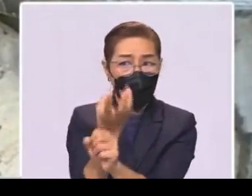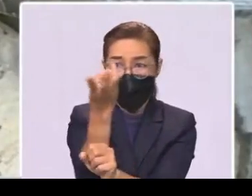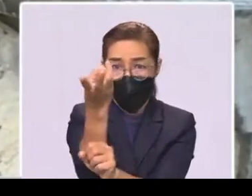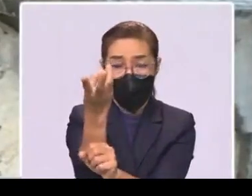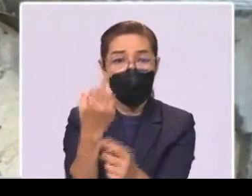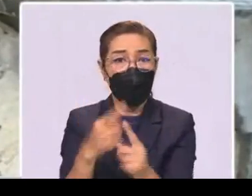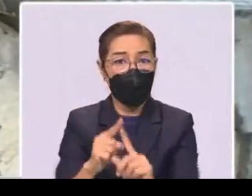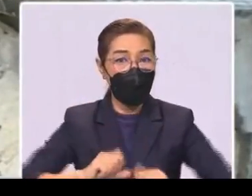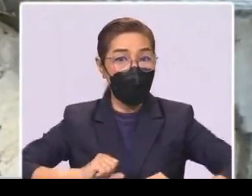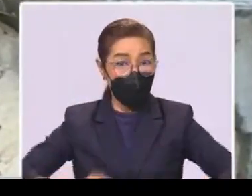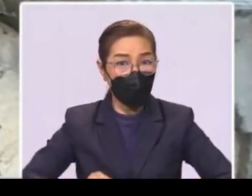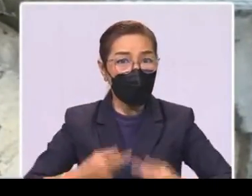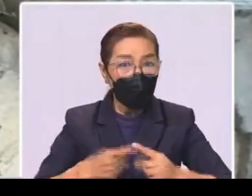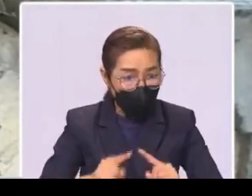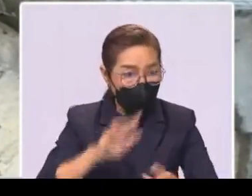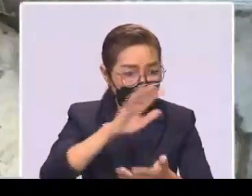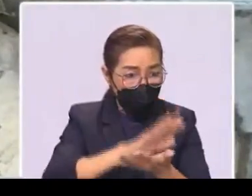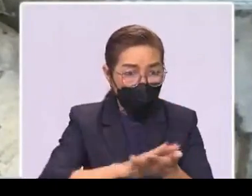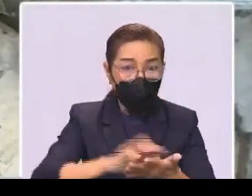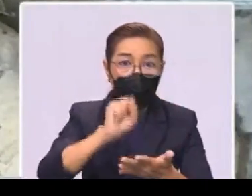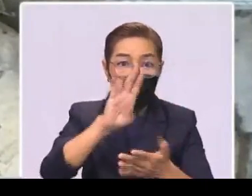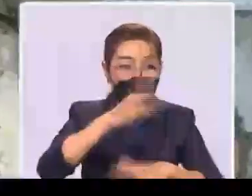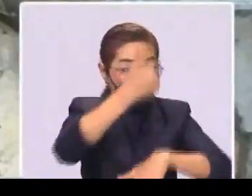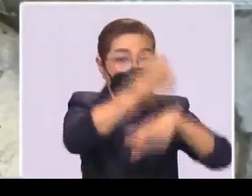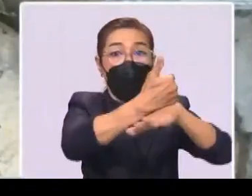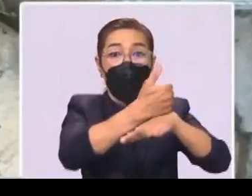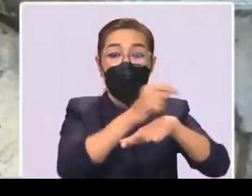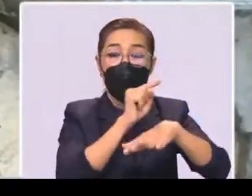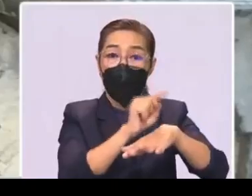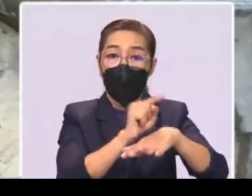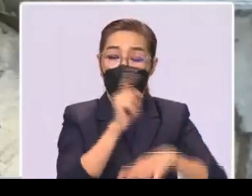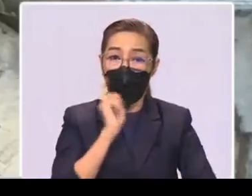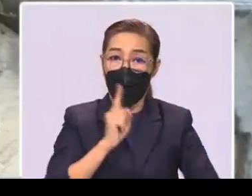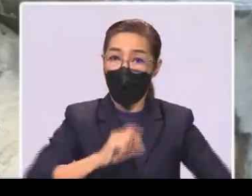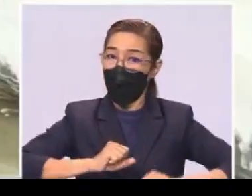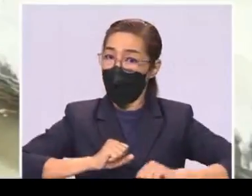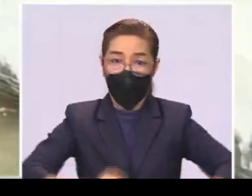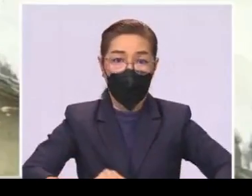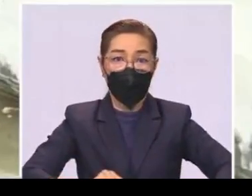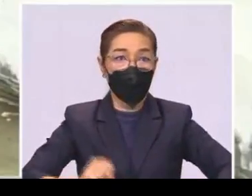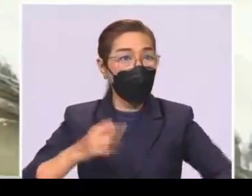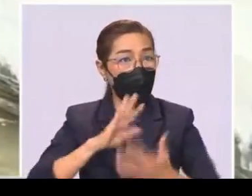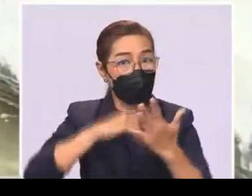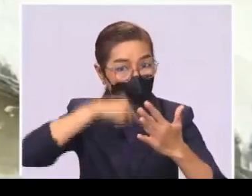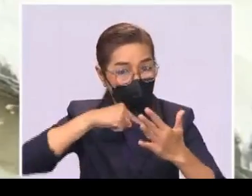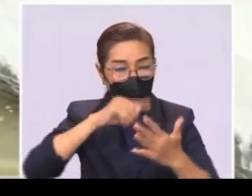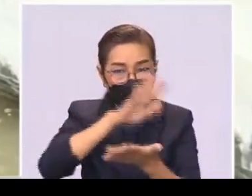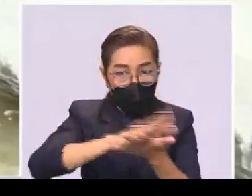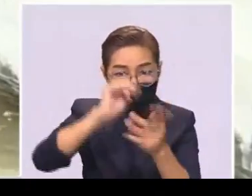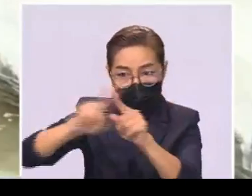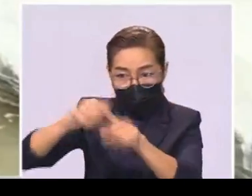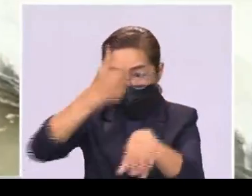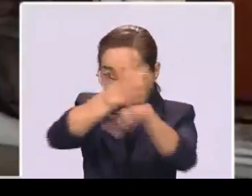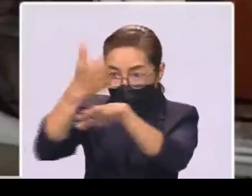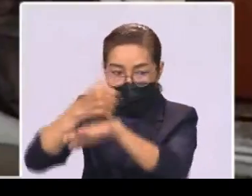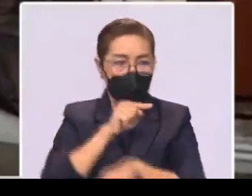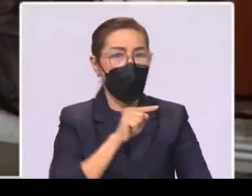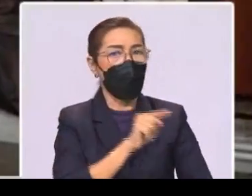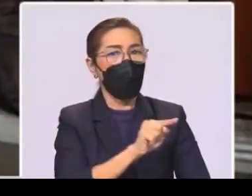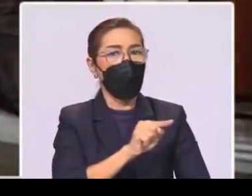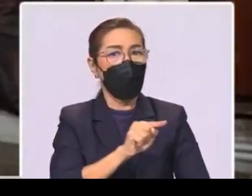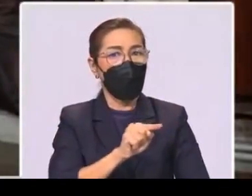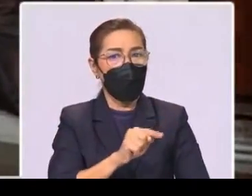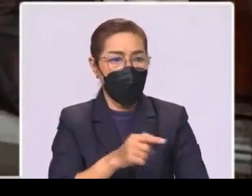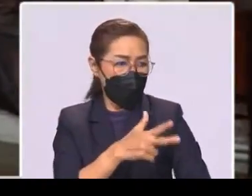อธิการบดีแบบว่าบางคนบอกว่าเป็นอธิการบดีตั้งแต่หนุ่มที่สุดอ่ะในบรรดามหาวิทยาลัยทั้งหลายค่ะแล้ว